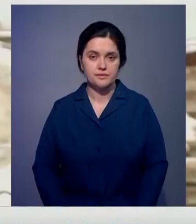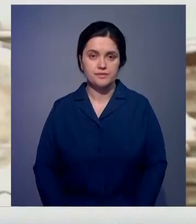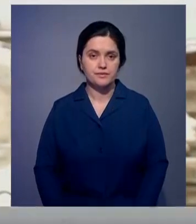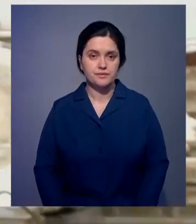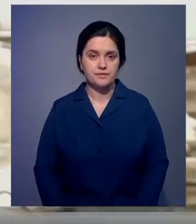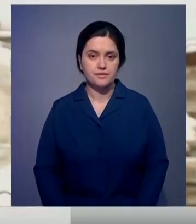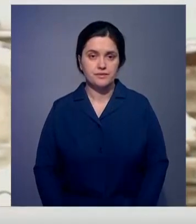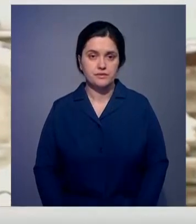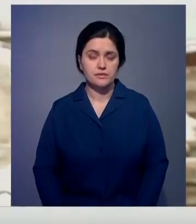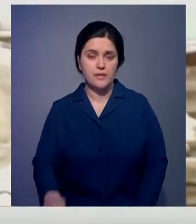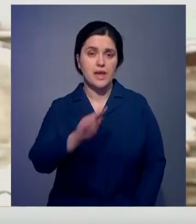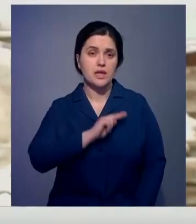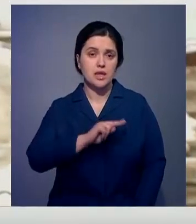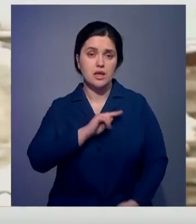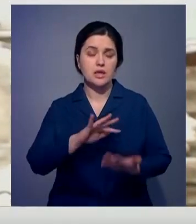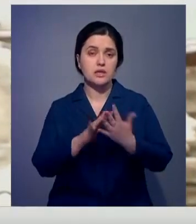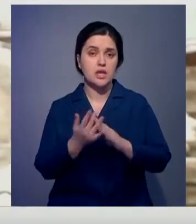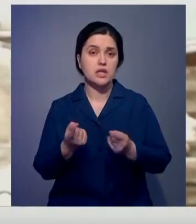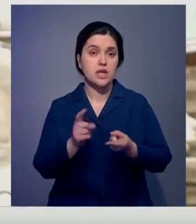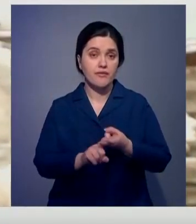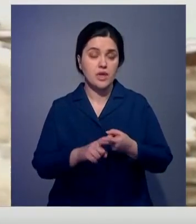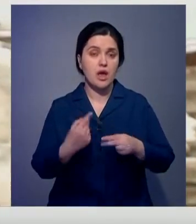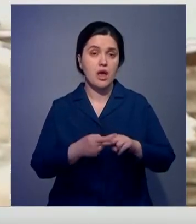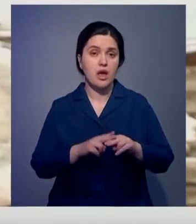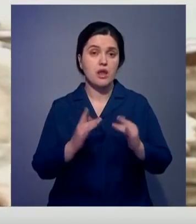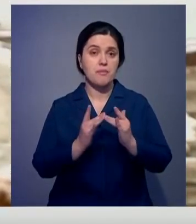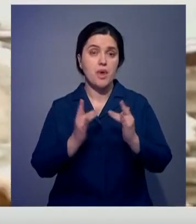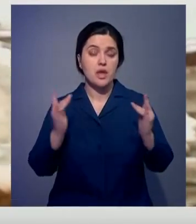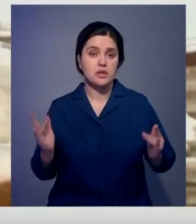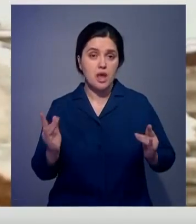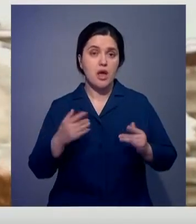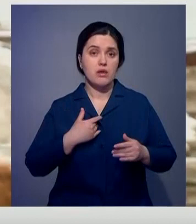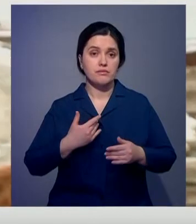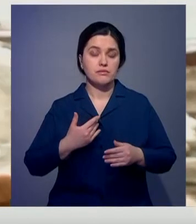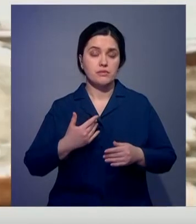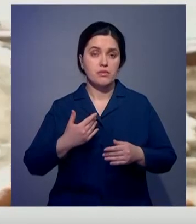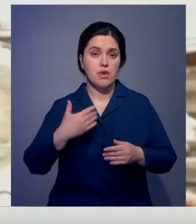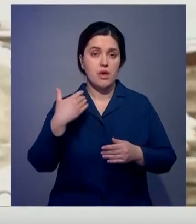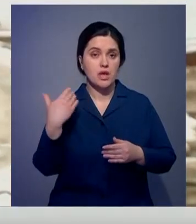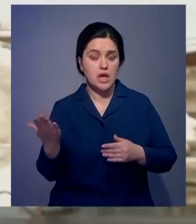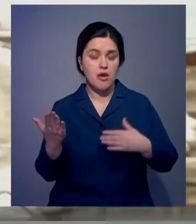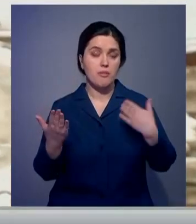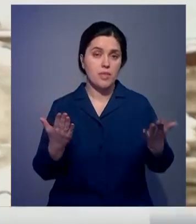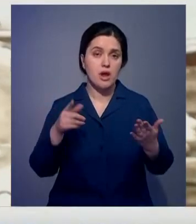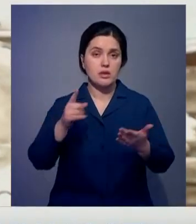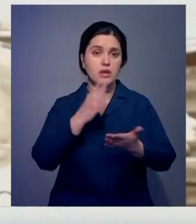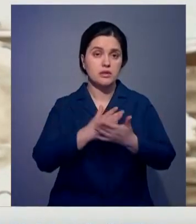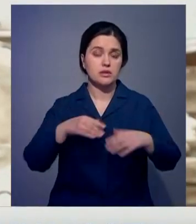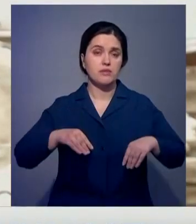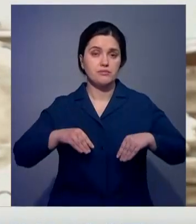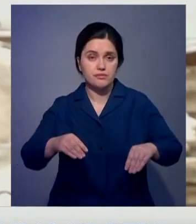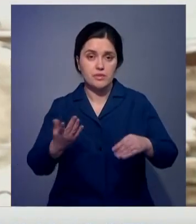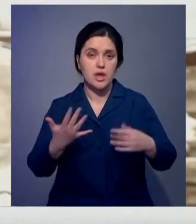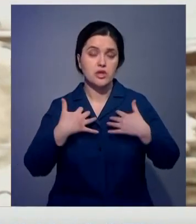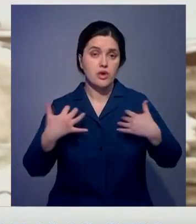Деятельность населения напрямую зависит от этого моста. На том берегу более десятка крестьянских хозяйств, которые сеют урожай, разводят скот.